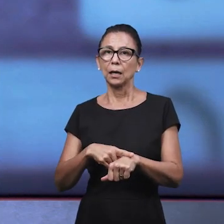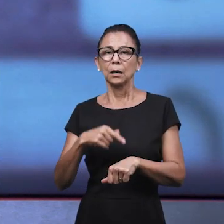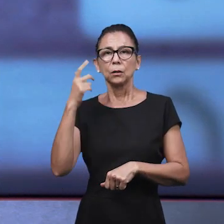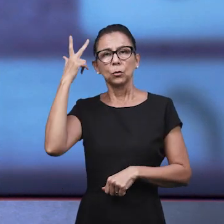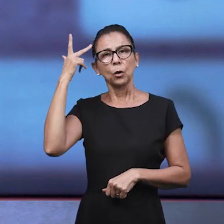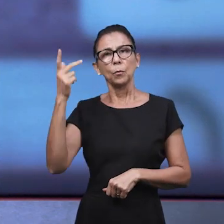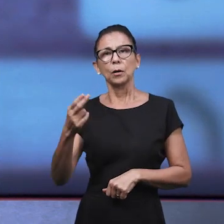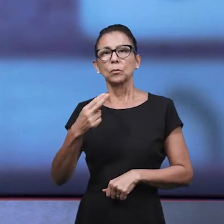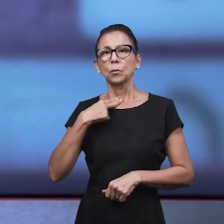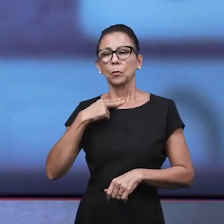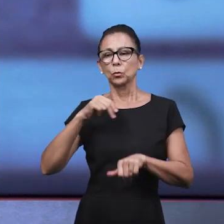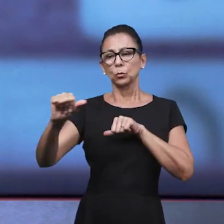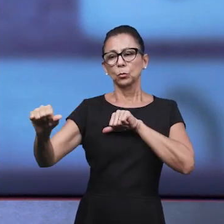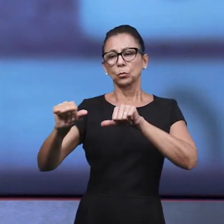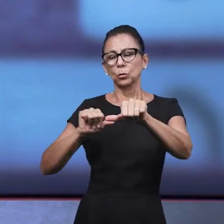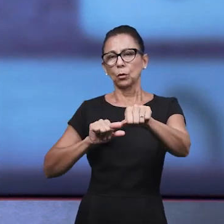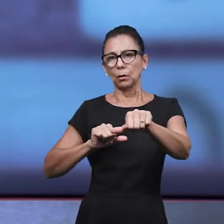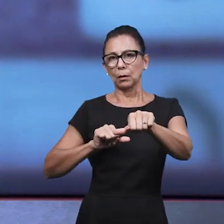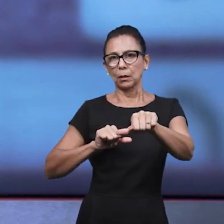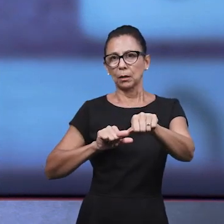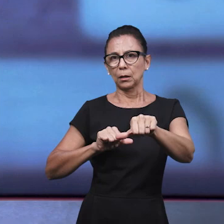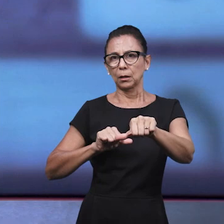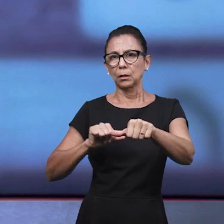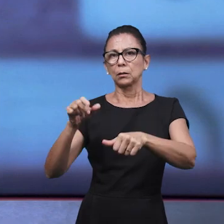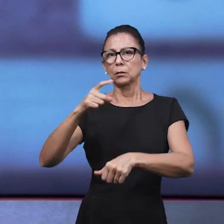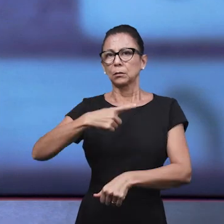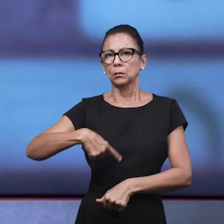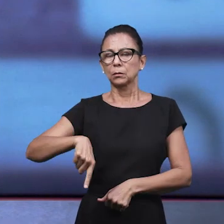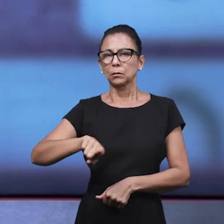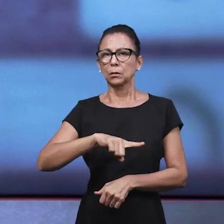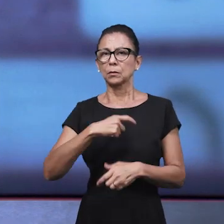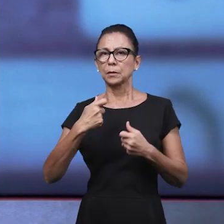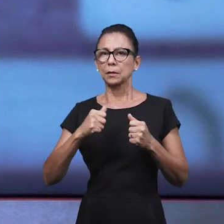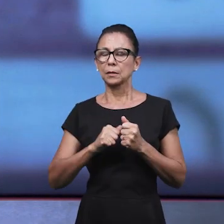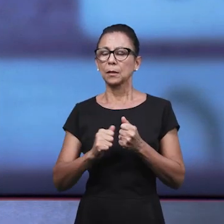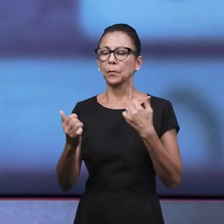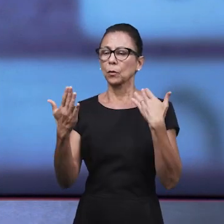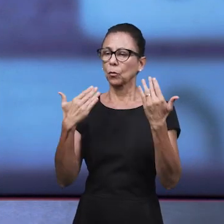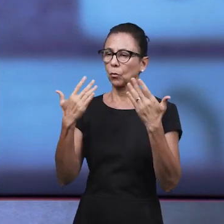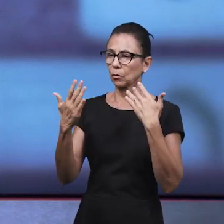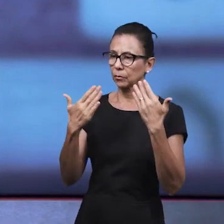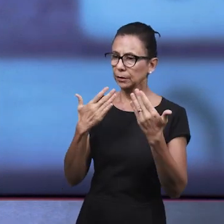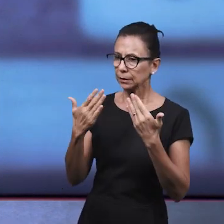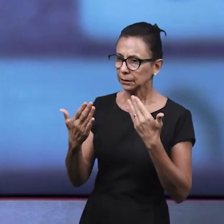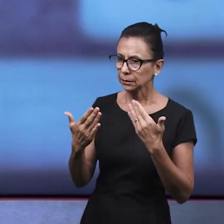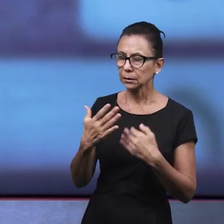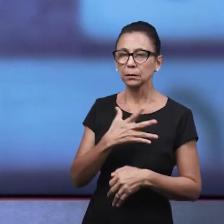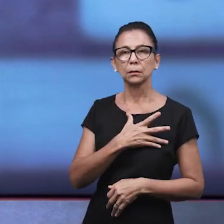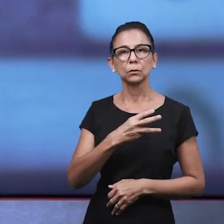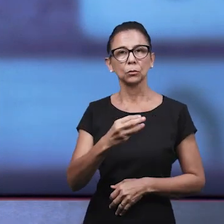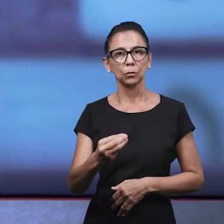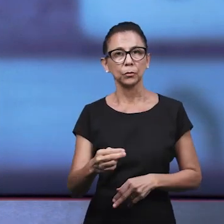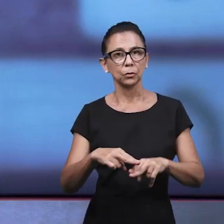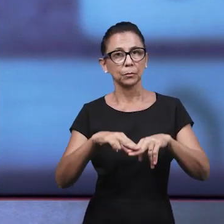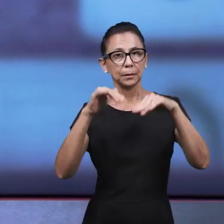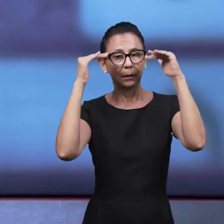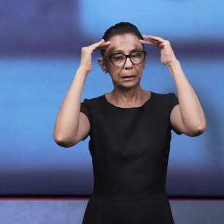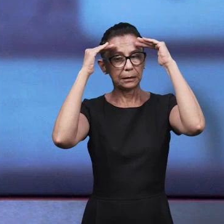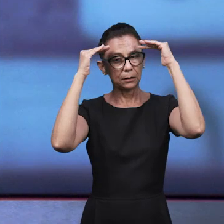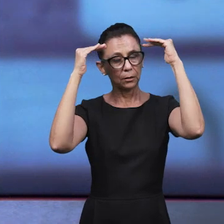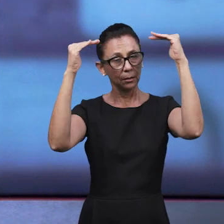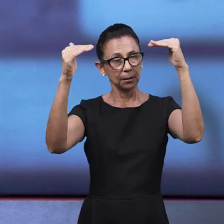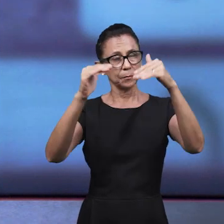doivent être exercités sans aucune monnaie en échange. Nous devons donner exemple et pratiquer de nos enfants un